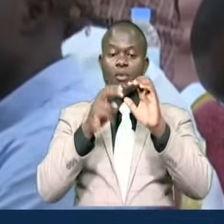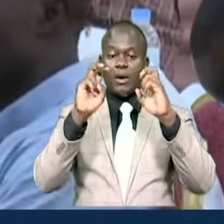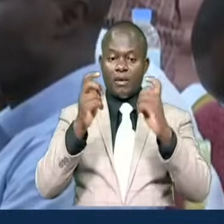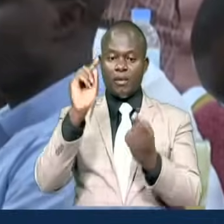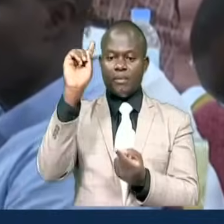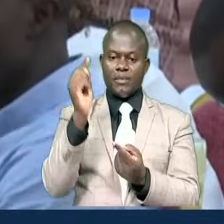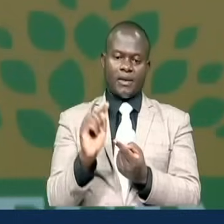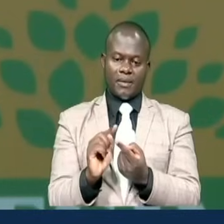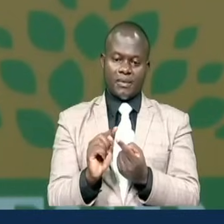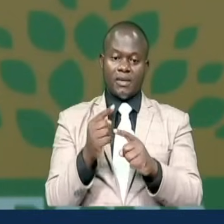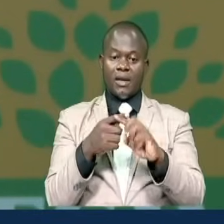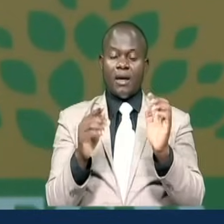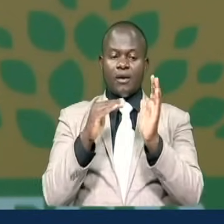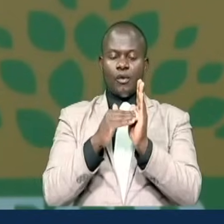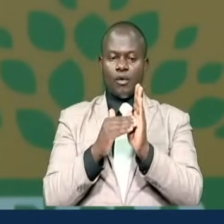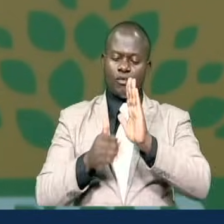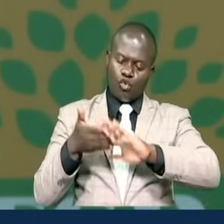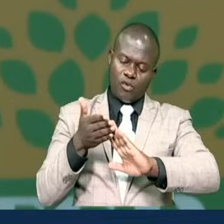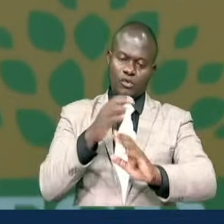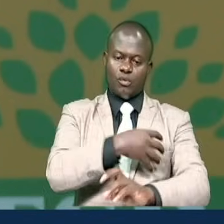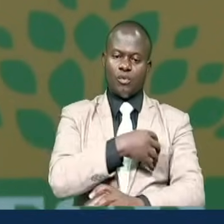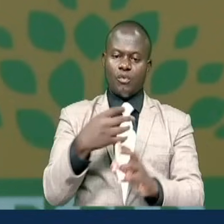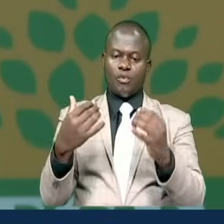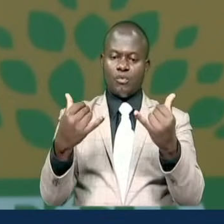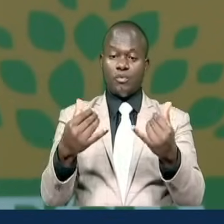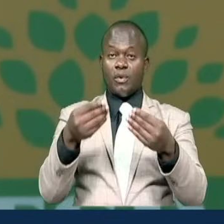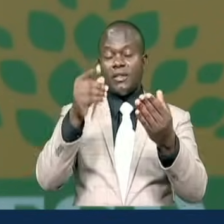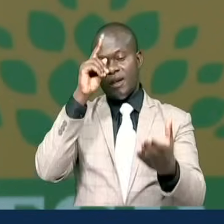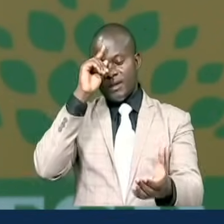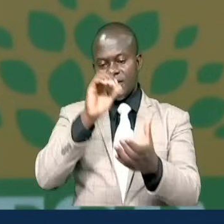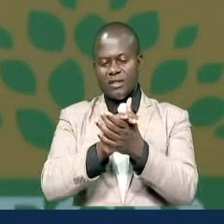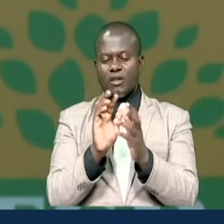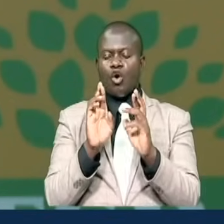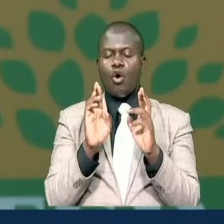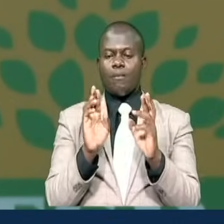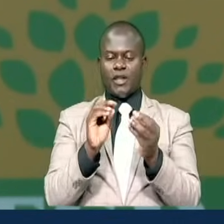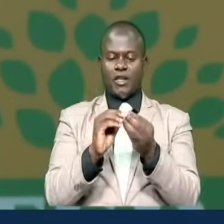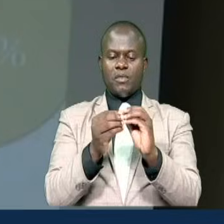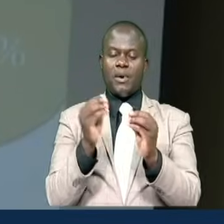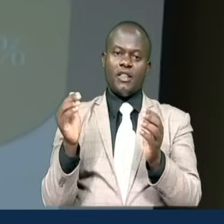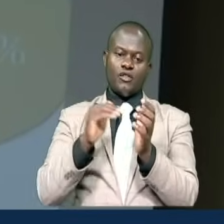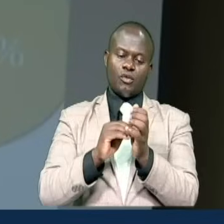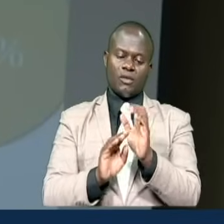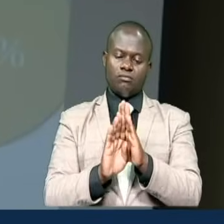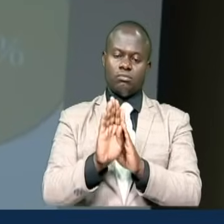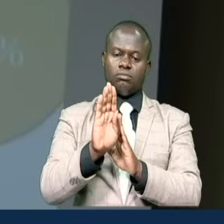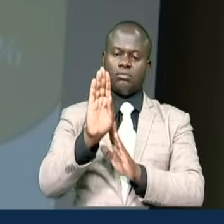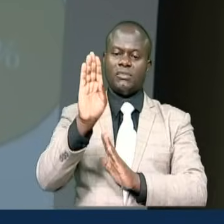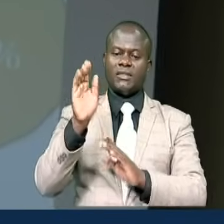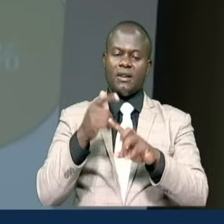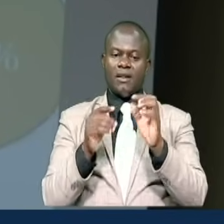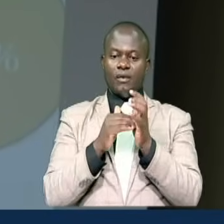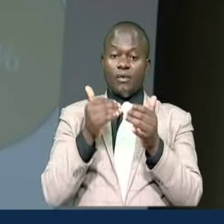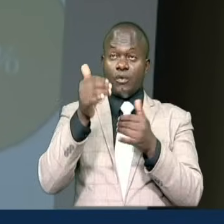byagabanutse. Cyakora ngo umuvuduko ubukungu buriho ubu uratanga icyizere ku imibare izongera kuzamuka ndetse